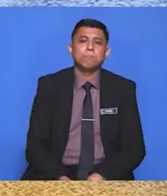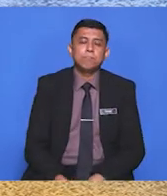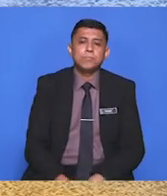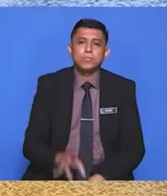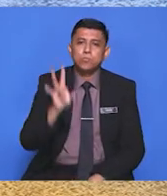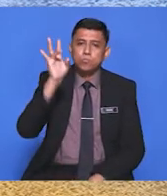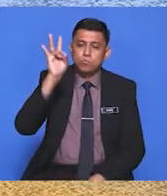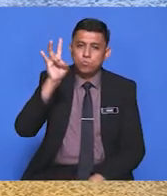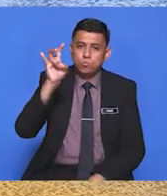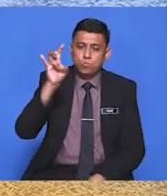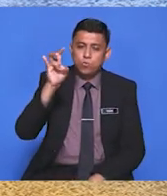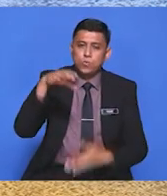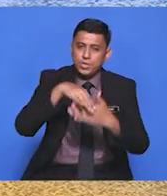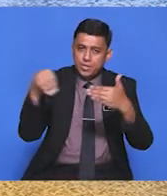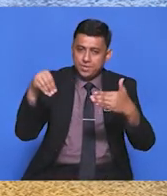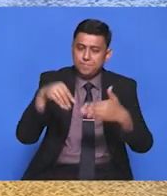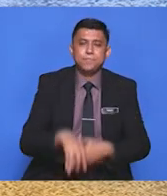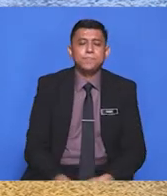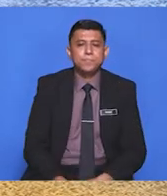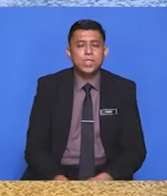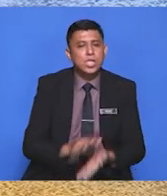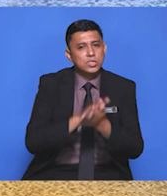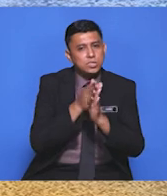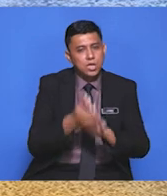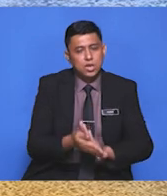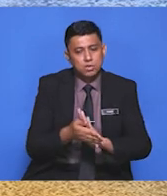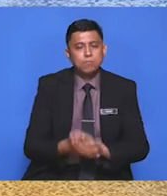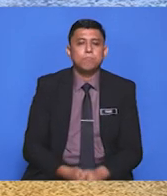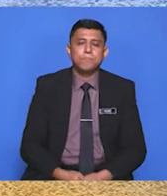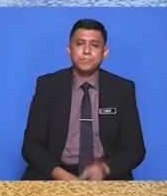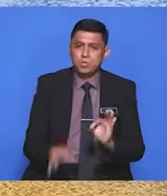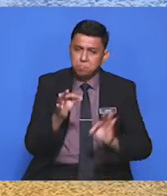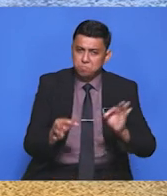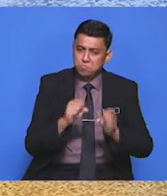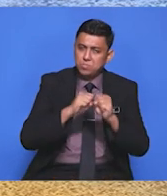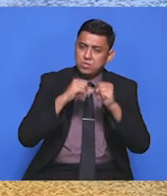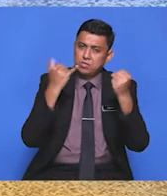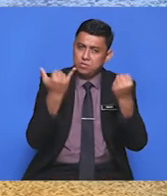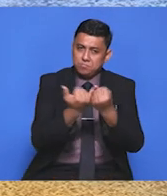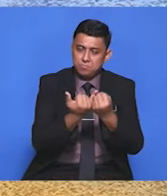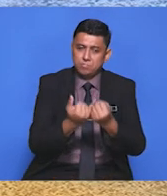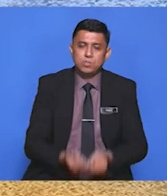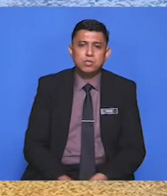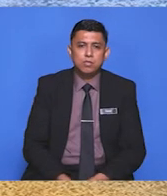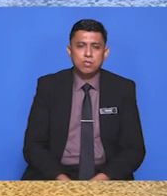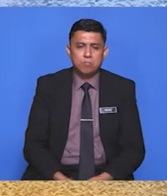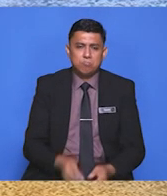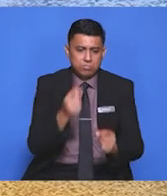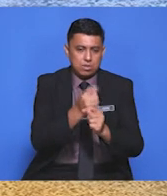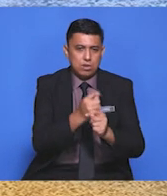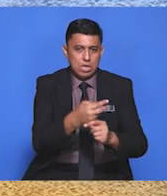adalah RM70. Jadi, jika syarikat menetapkan margin keuntungan